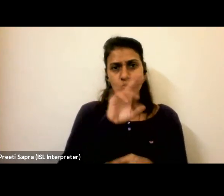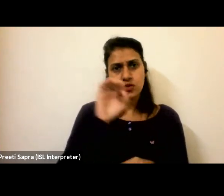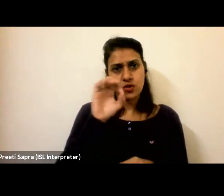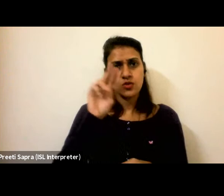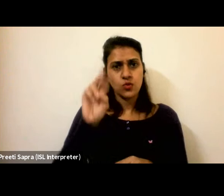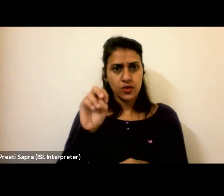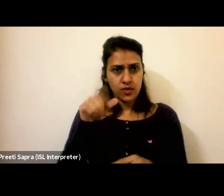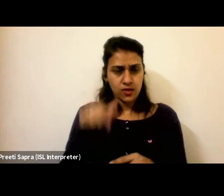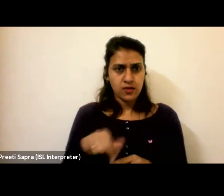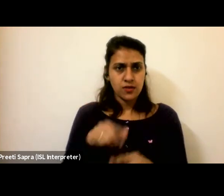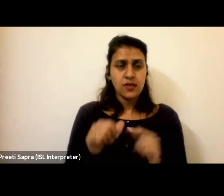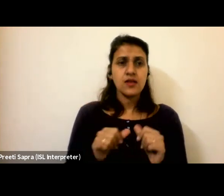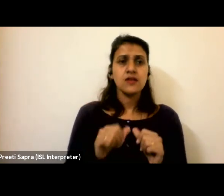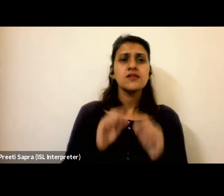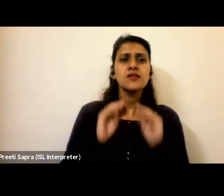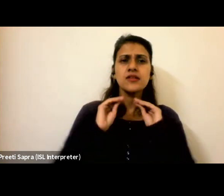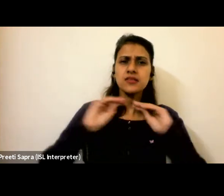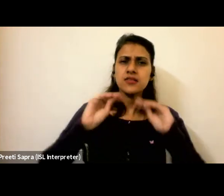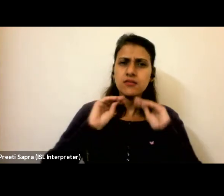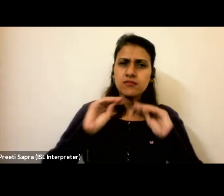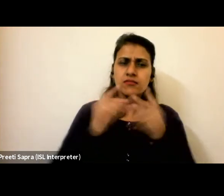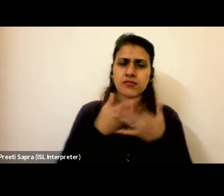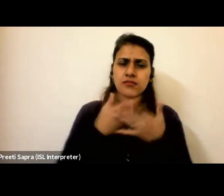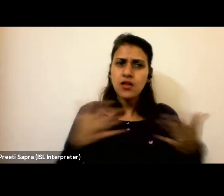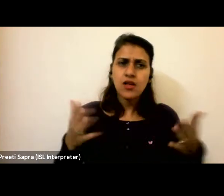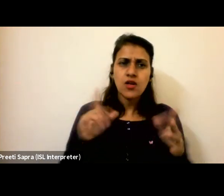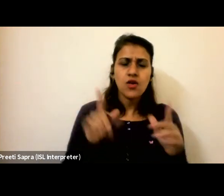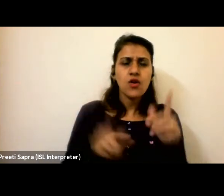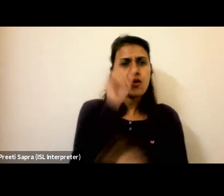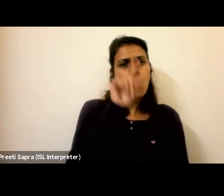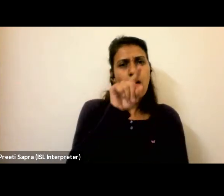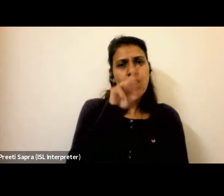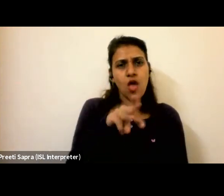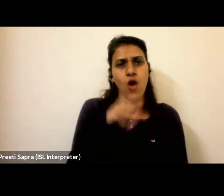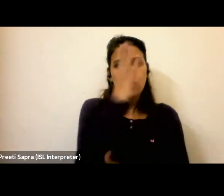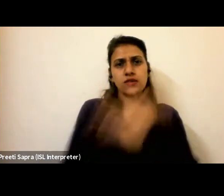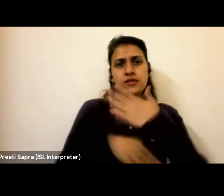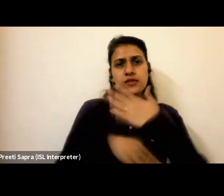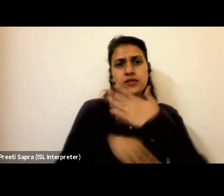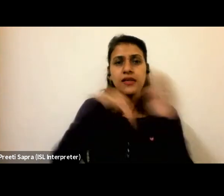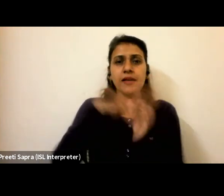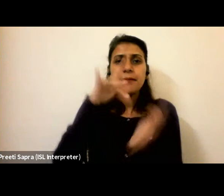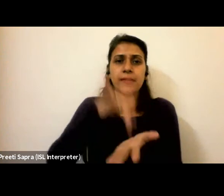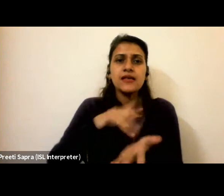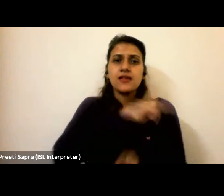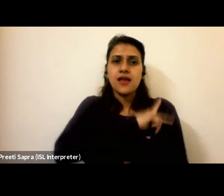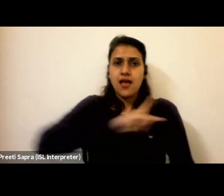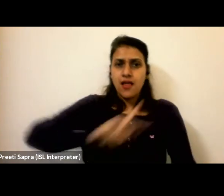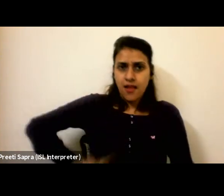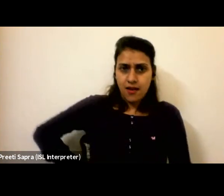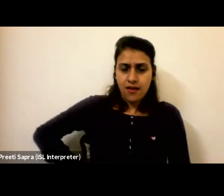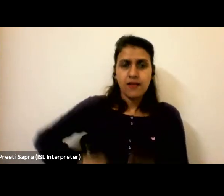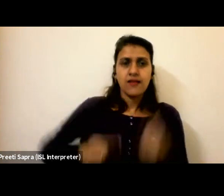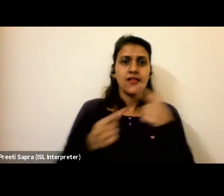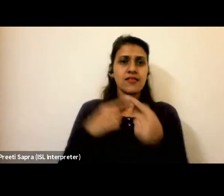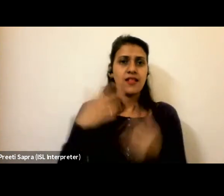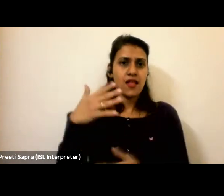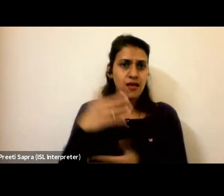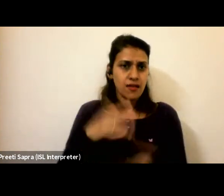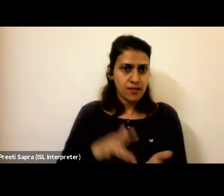has assisted around 1,000 persons with disabilities in Karnataka, Telangana,